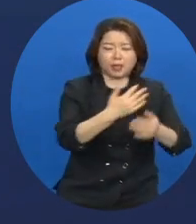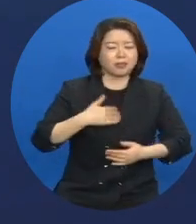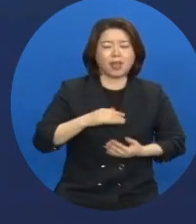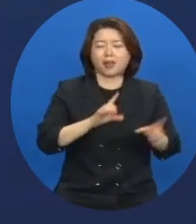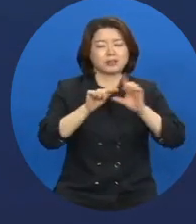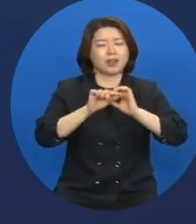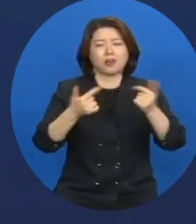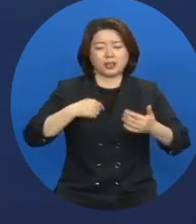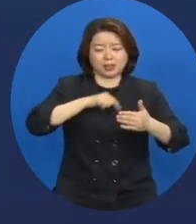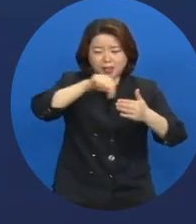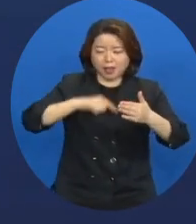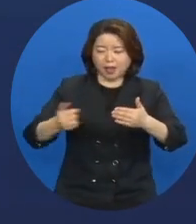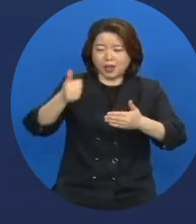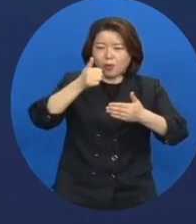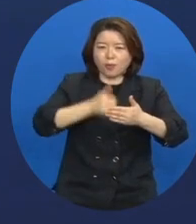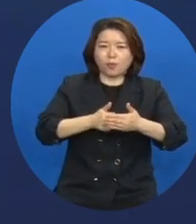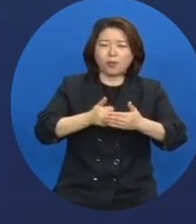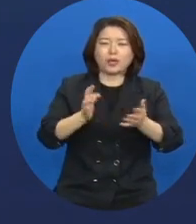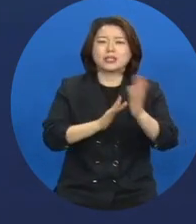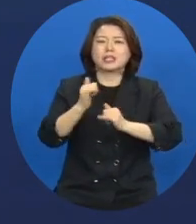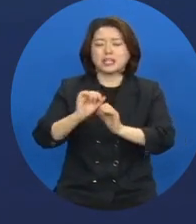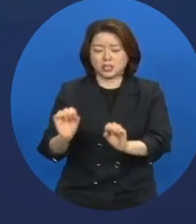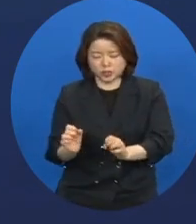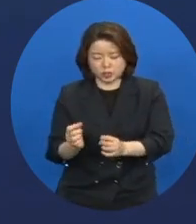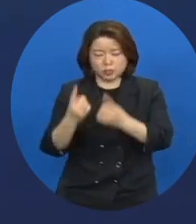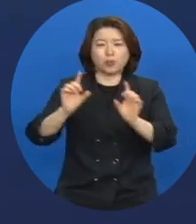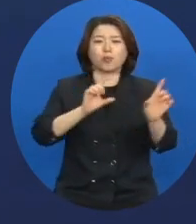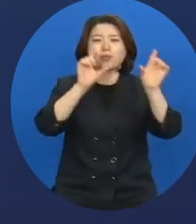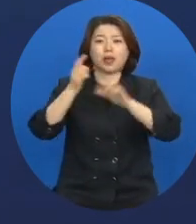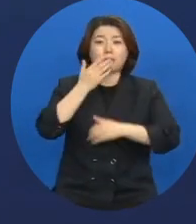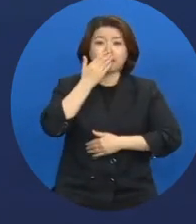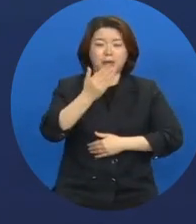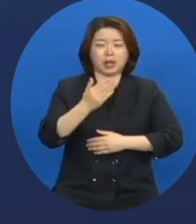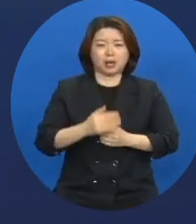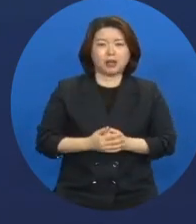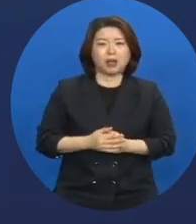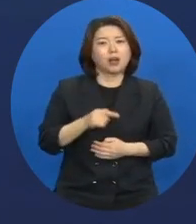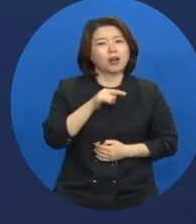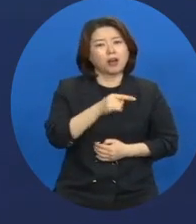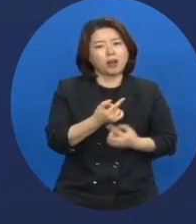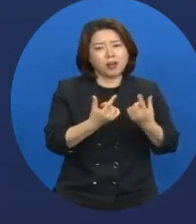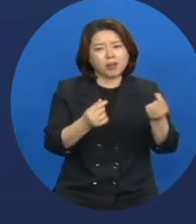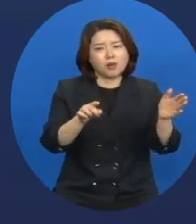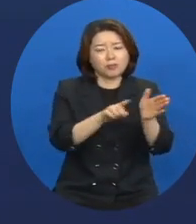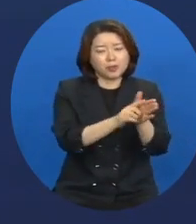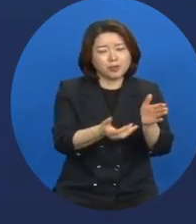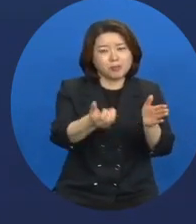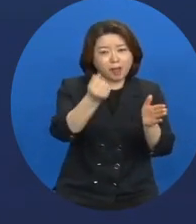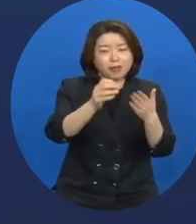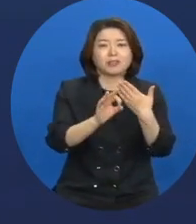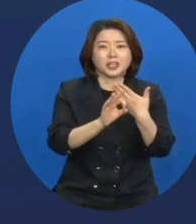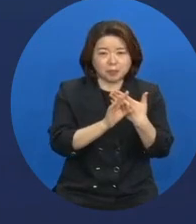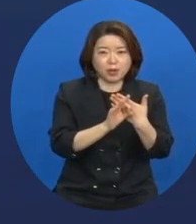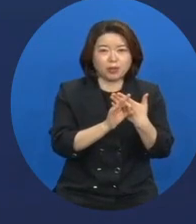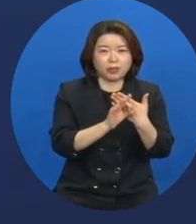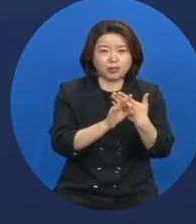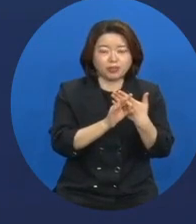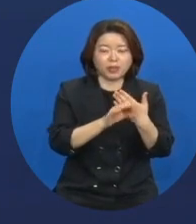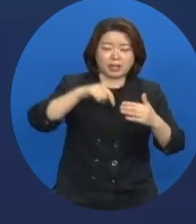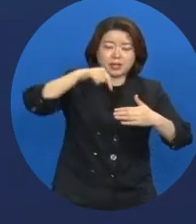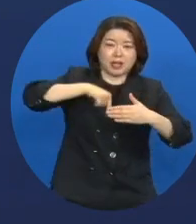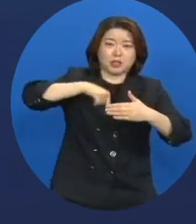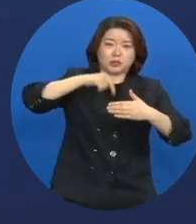안에 그리스도께서 사시는 것이라. 이렇게 예수님을 믿는 믿음을 가졌다면 그